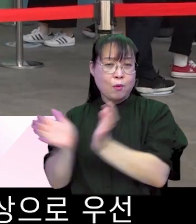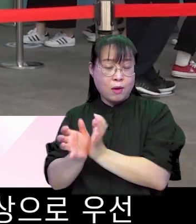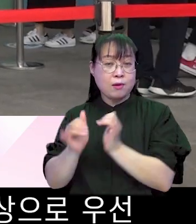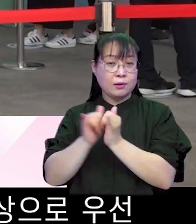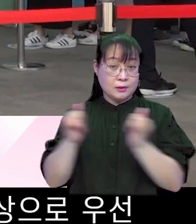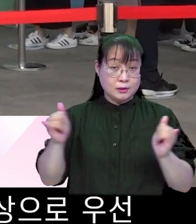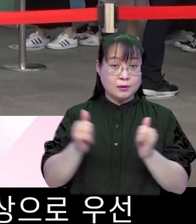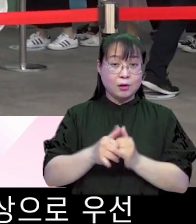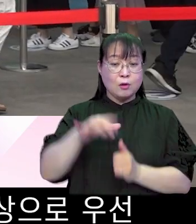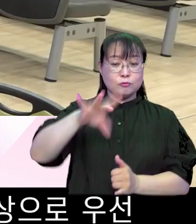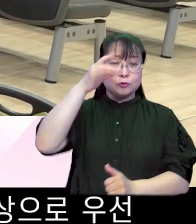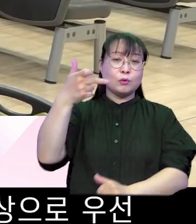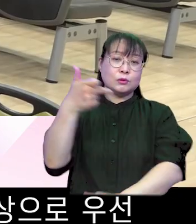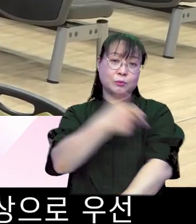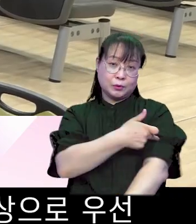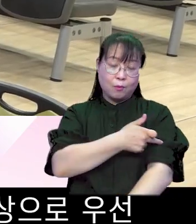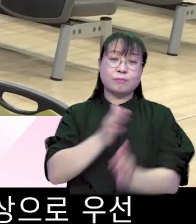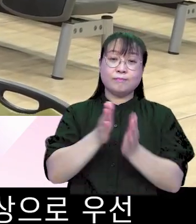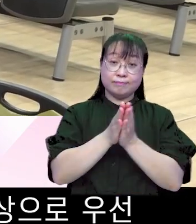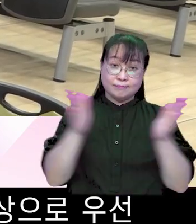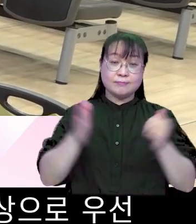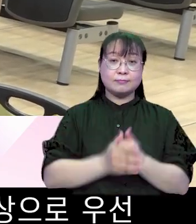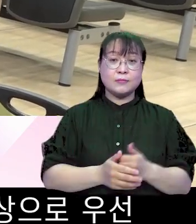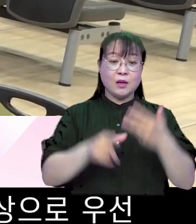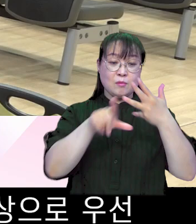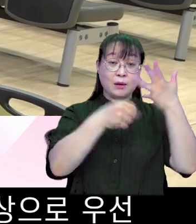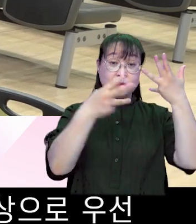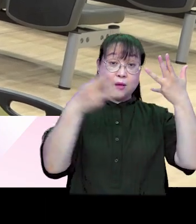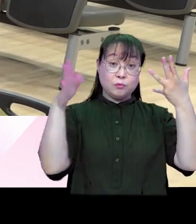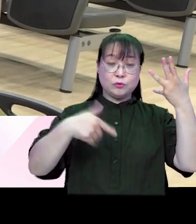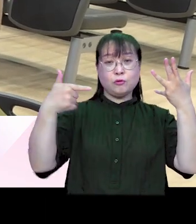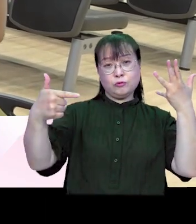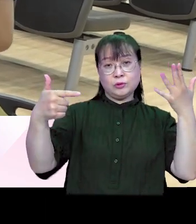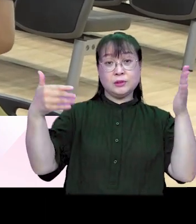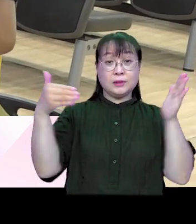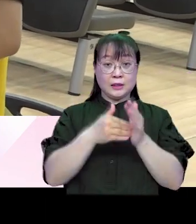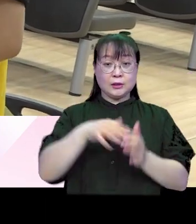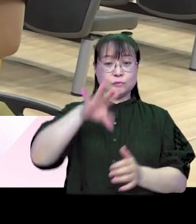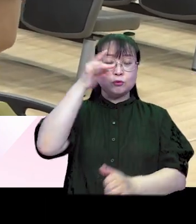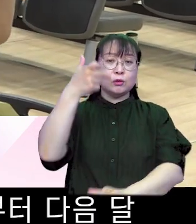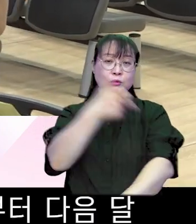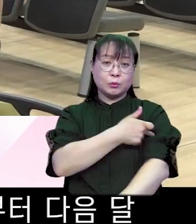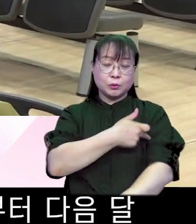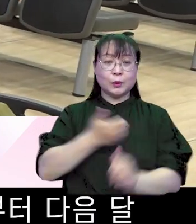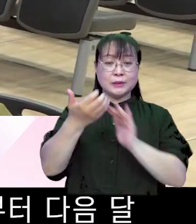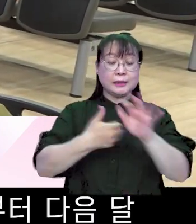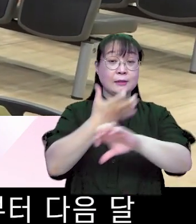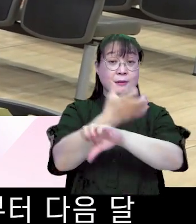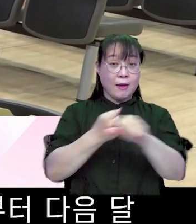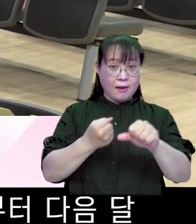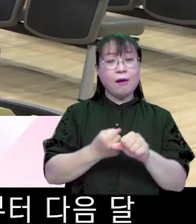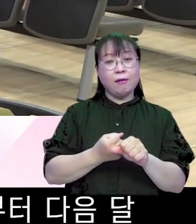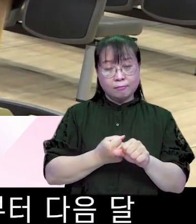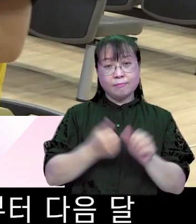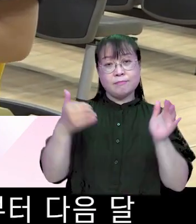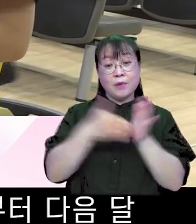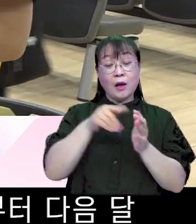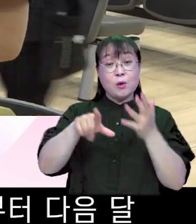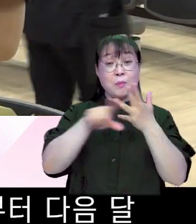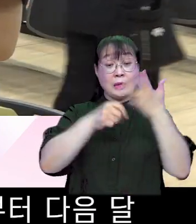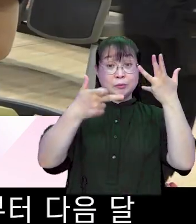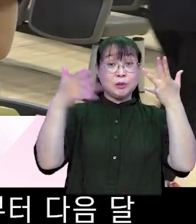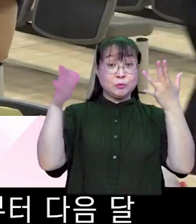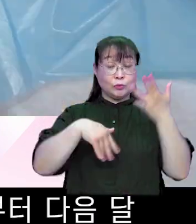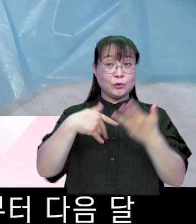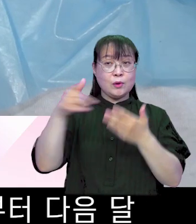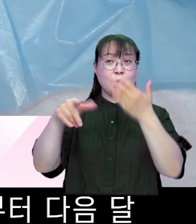필수 업무 종사자, 접종 소외계층 등을 대상으로 우선 접종도 시행하는데요. 8월 3일부터 6일까지 우선